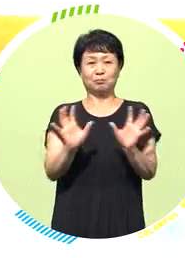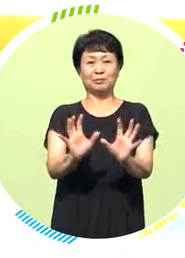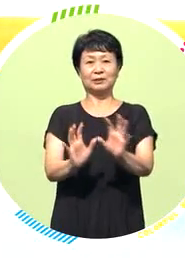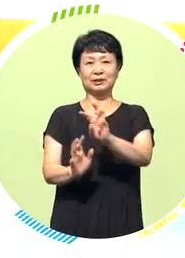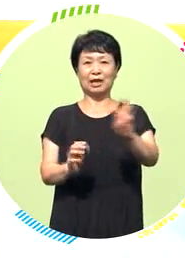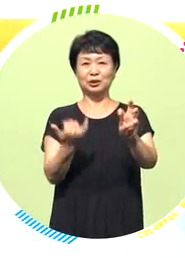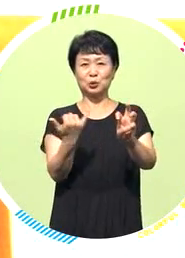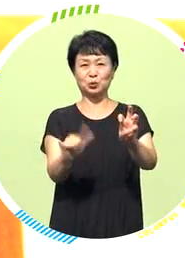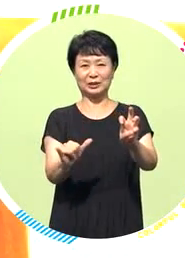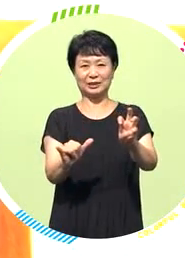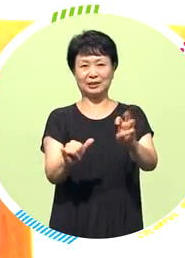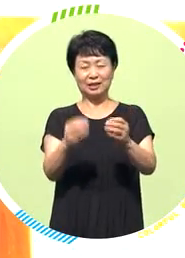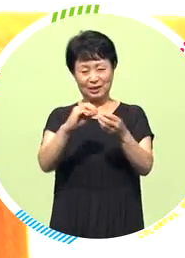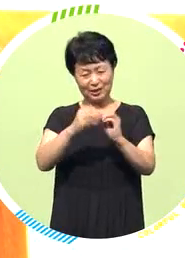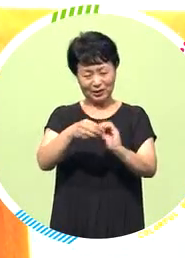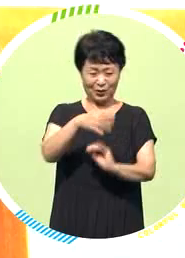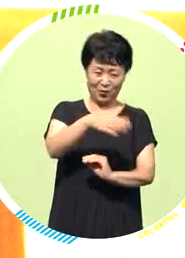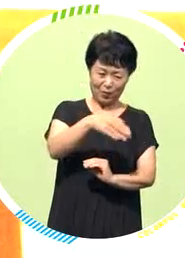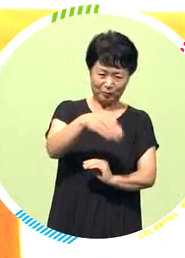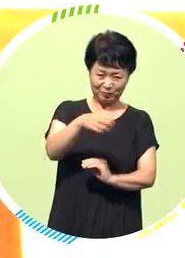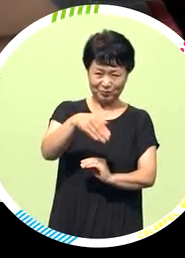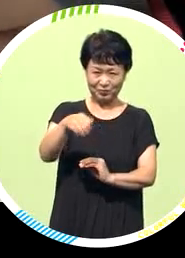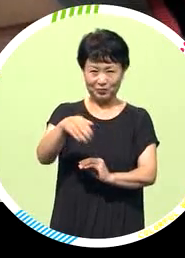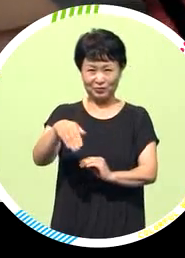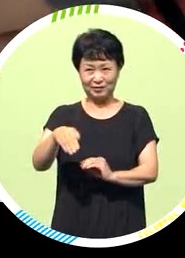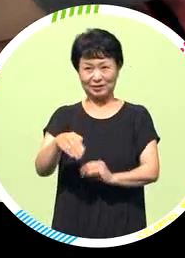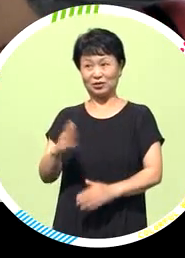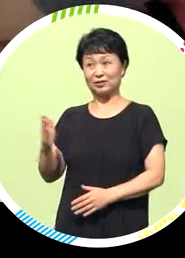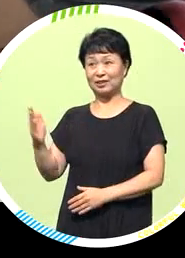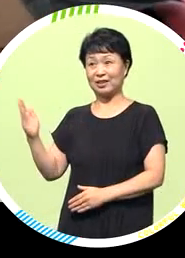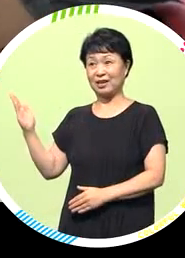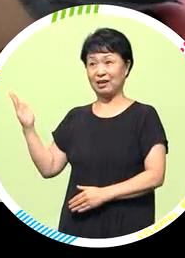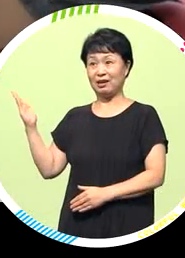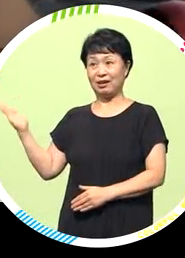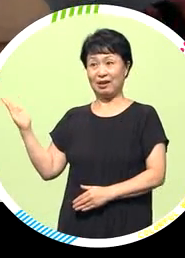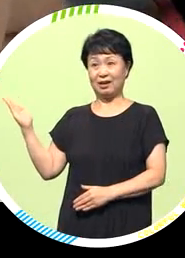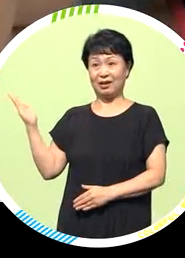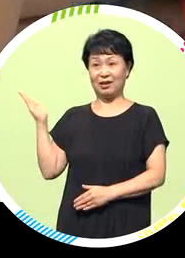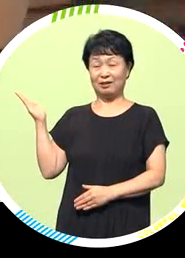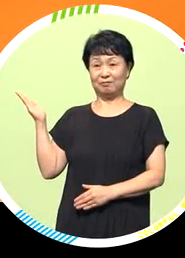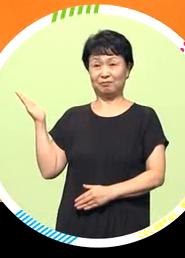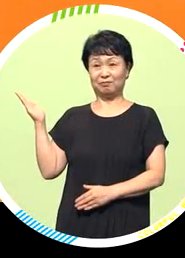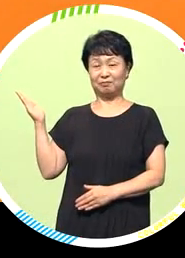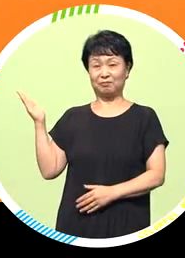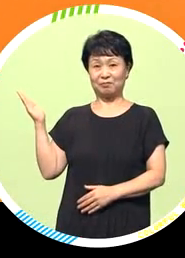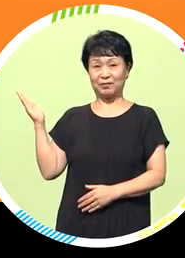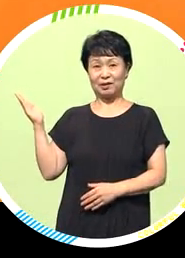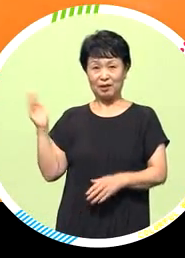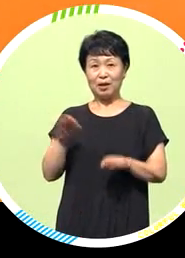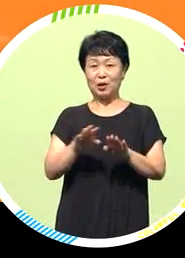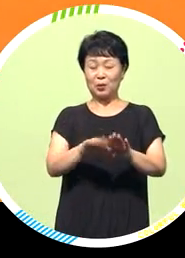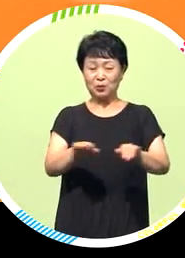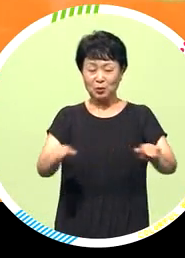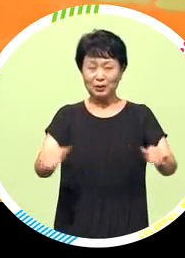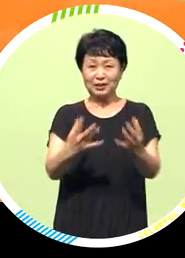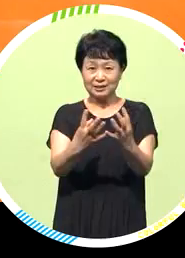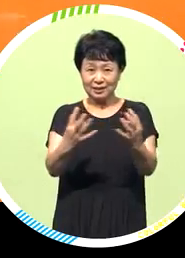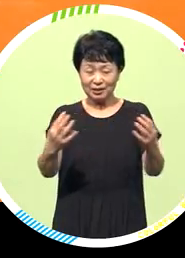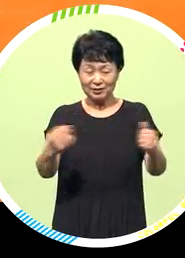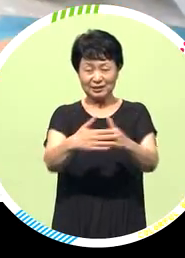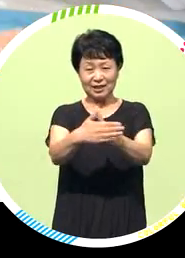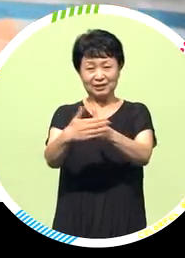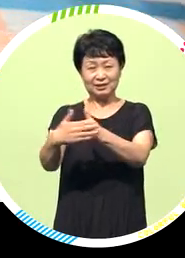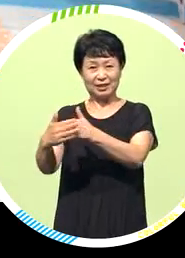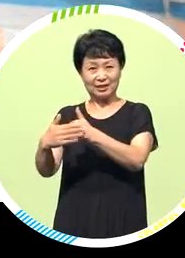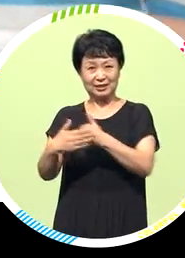で自分たちで色を塗ってくれまして。 そうなんです。このプロジェクトにはですね、大勢の子どもたちも参加